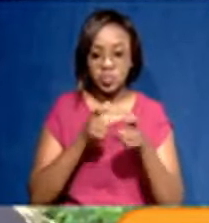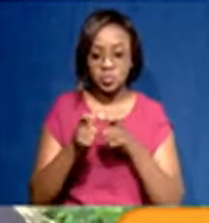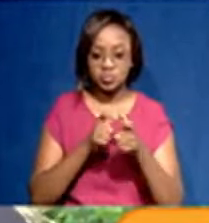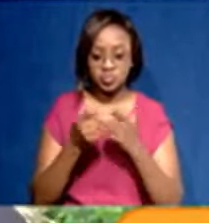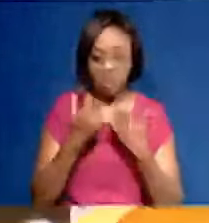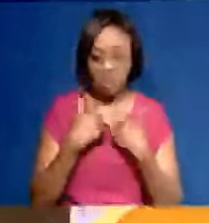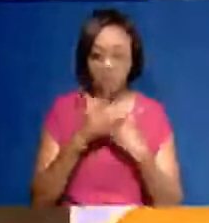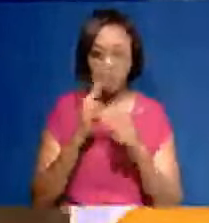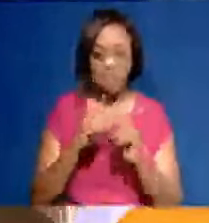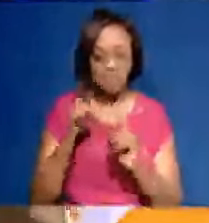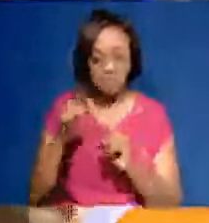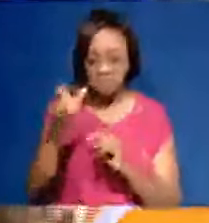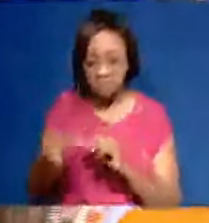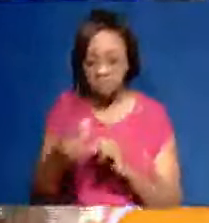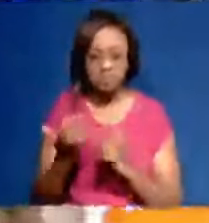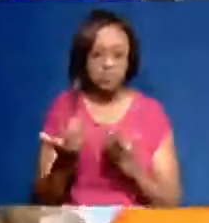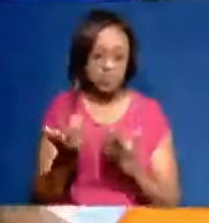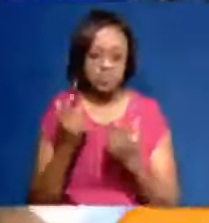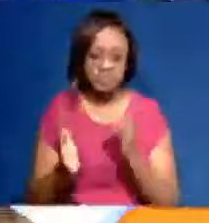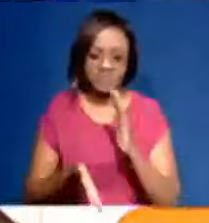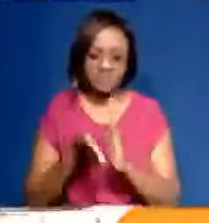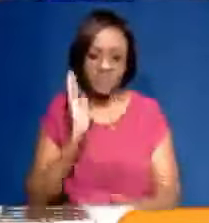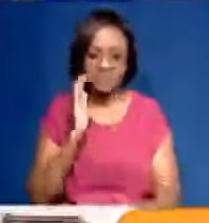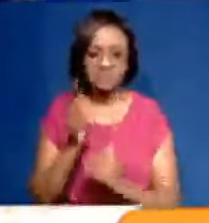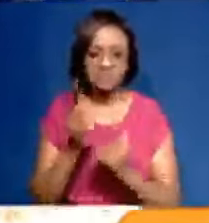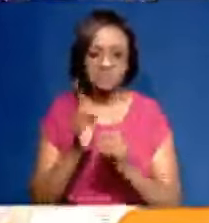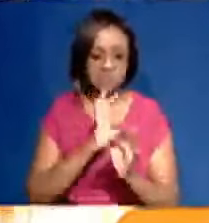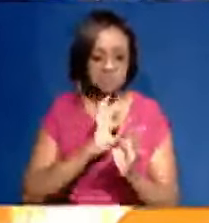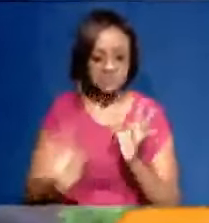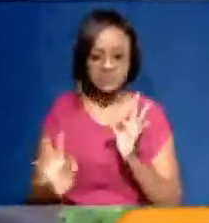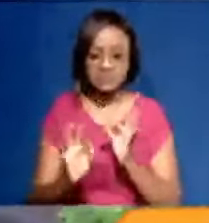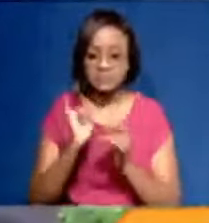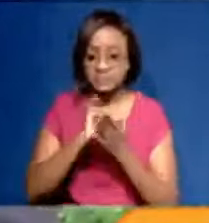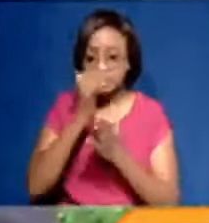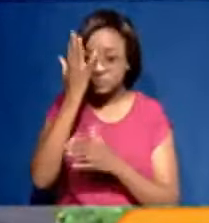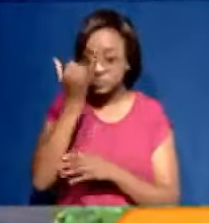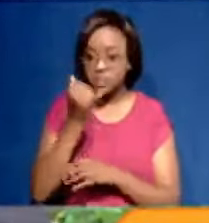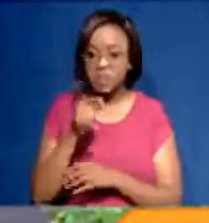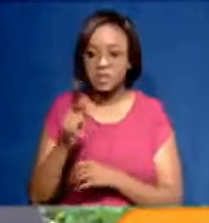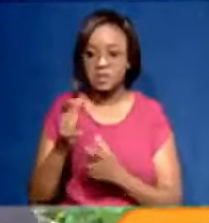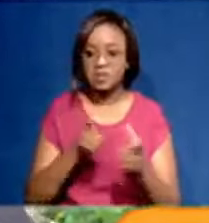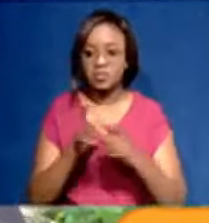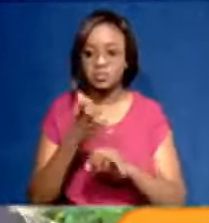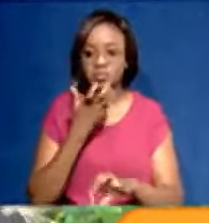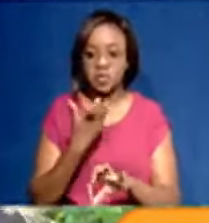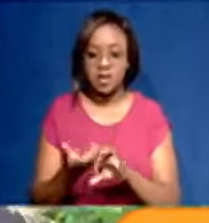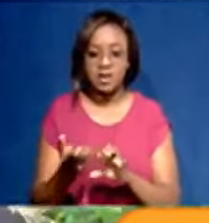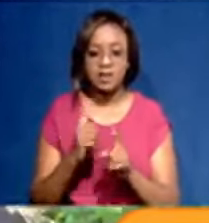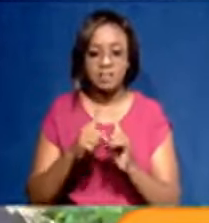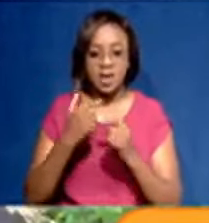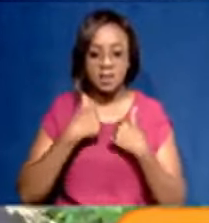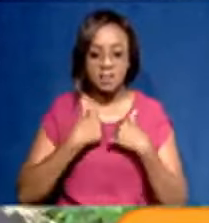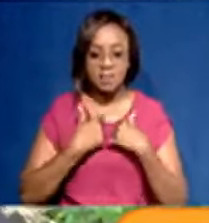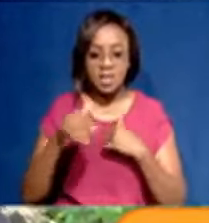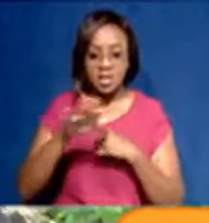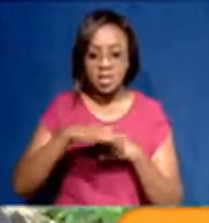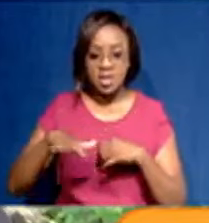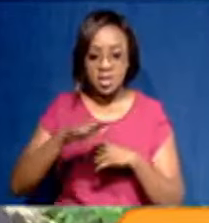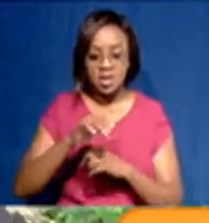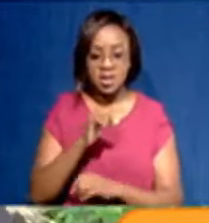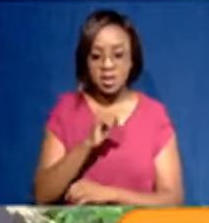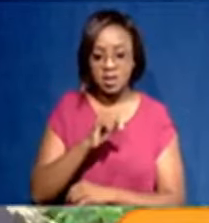was moving fast. That's why he lost the control. Fortunately for me, I have been on this right hand driver